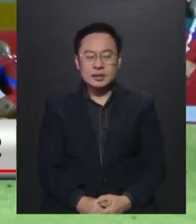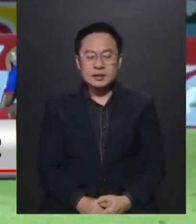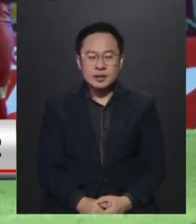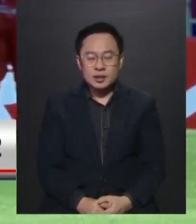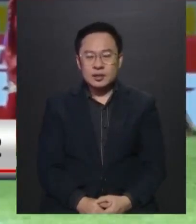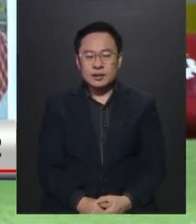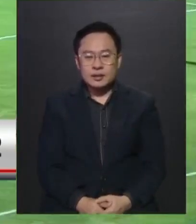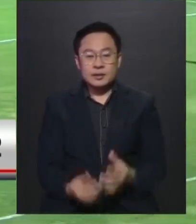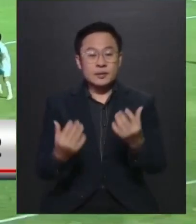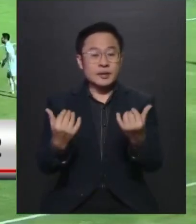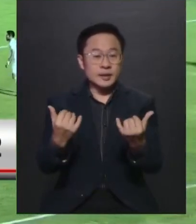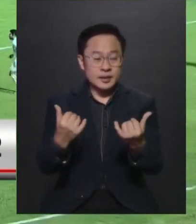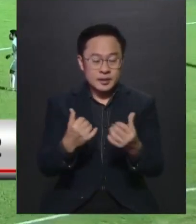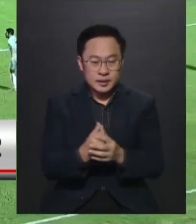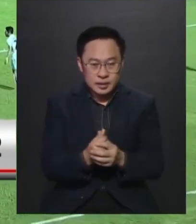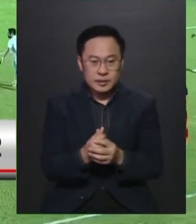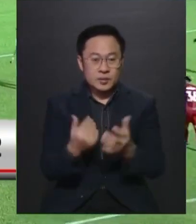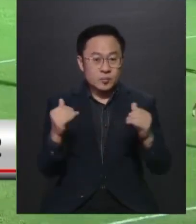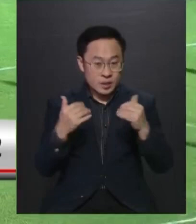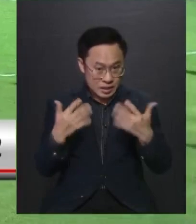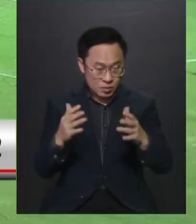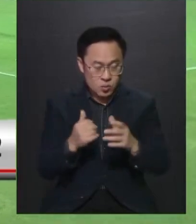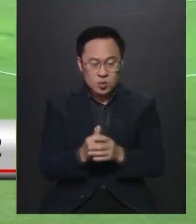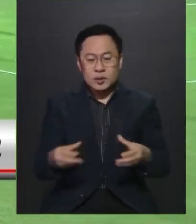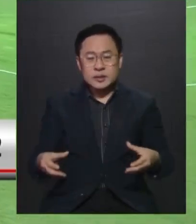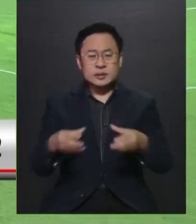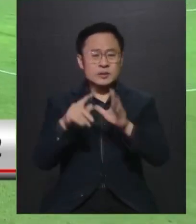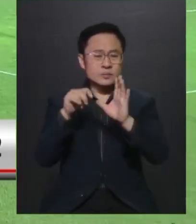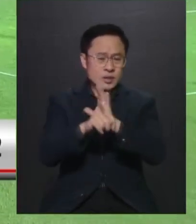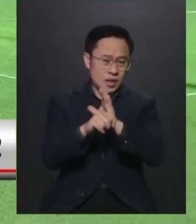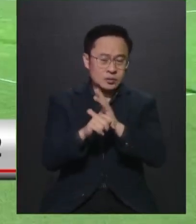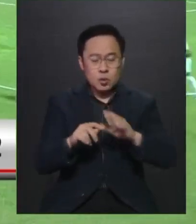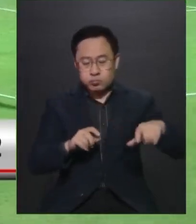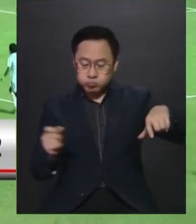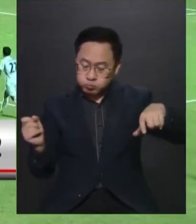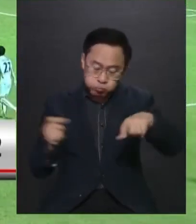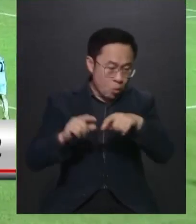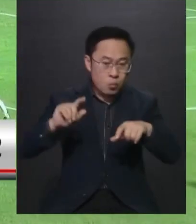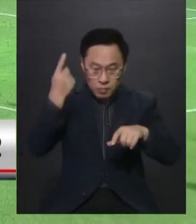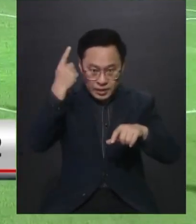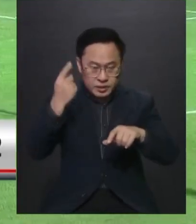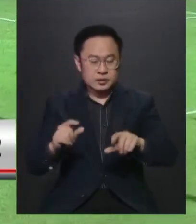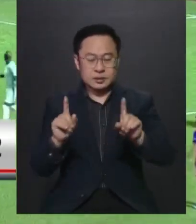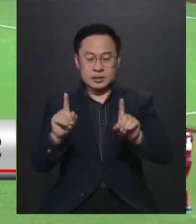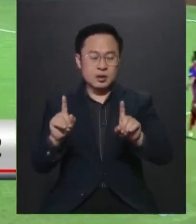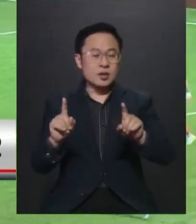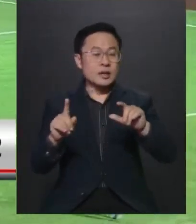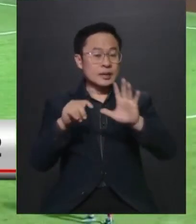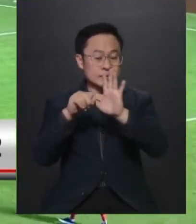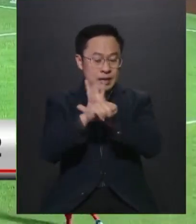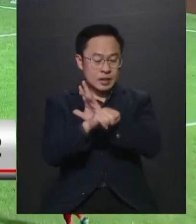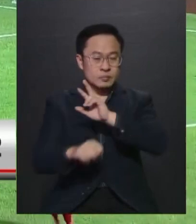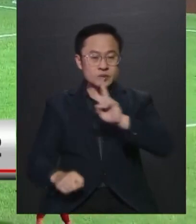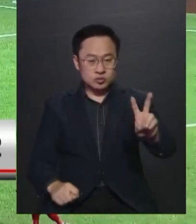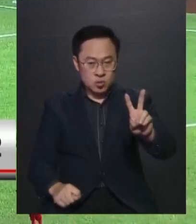เข้าประตูไปครับจากนั้นครับเจ้าถิ่นตราดก็มาได้ประตูขึ้นนำอีกครั้งนึงครับจากการยิงของยักษ์เชียร์ซารามี่ครับ